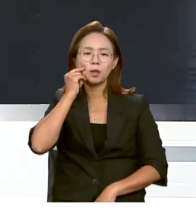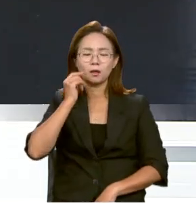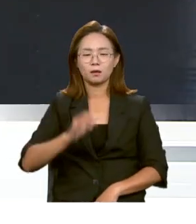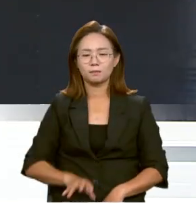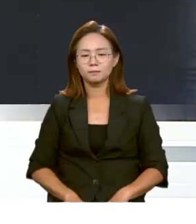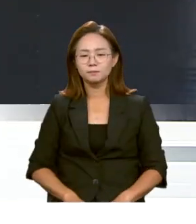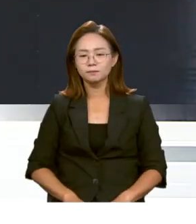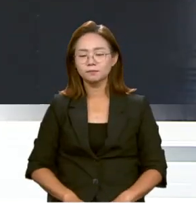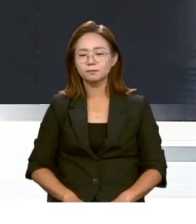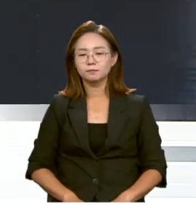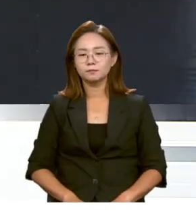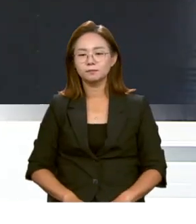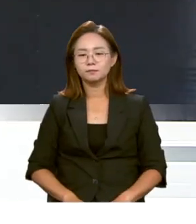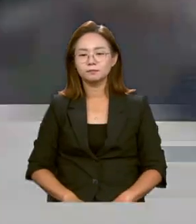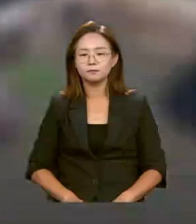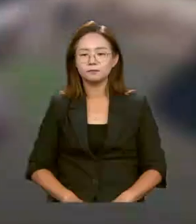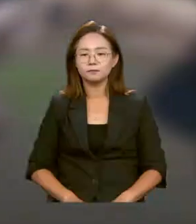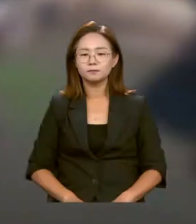기자가